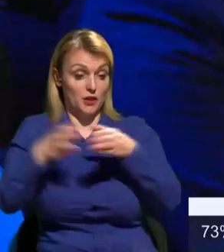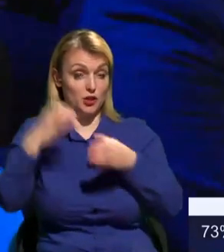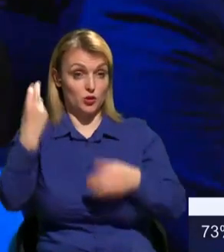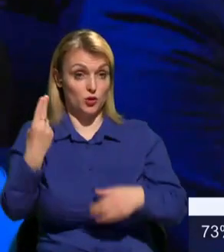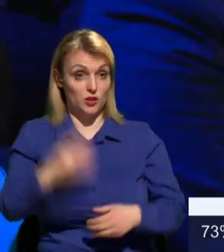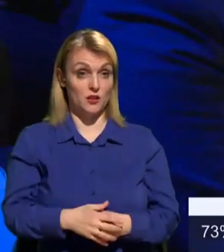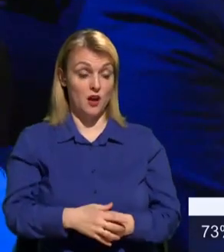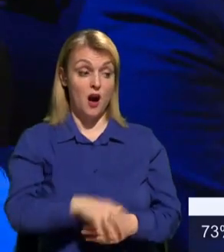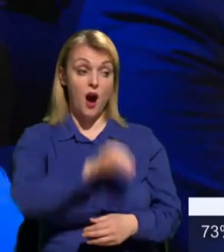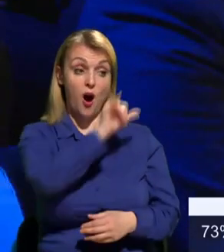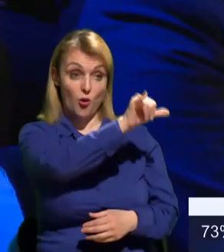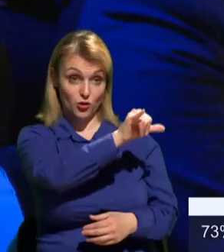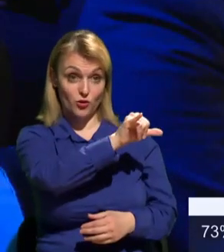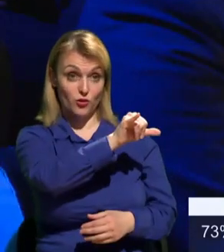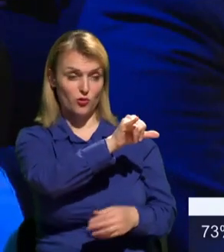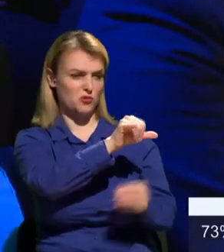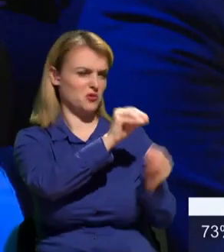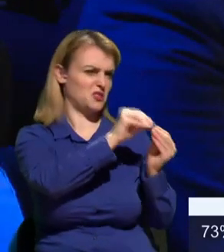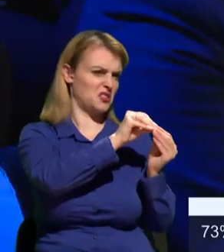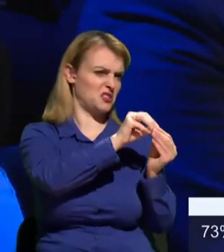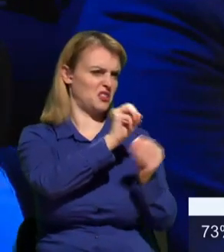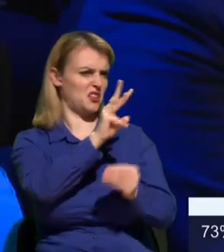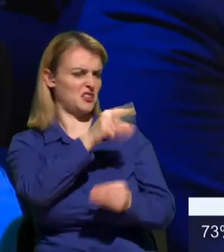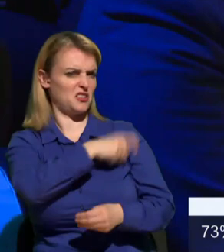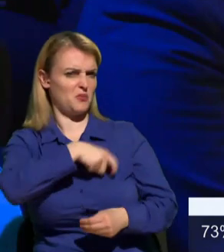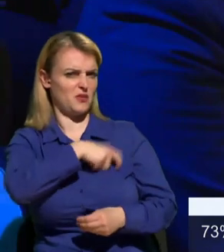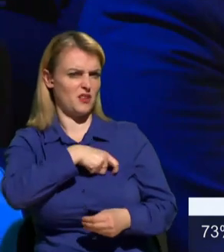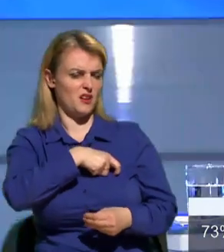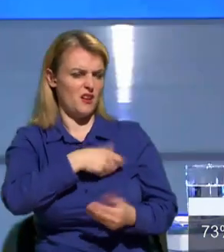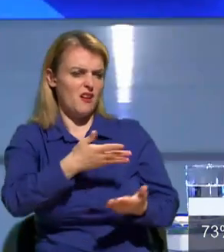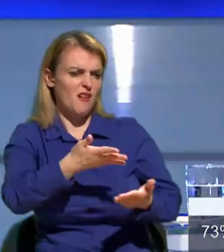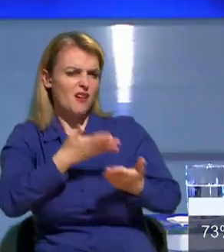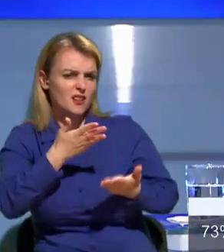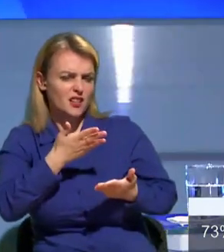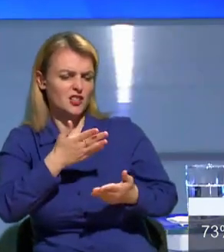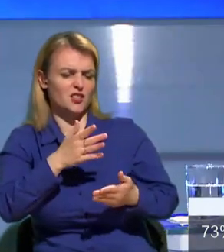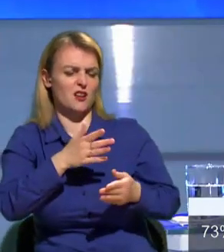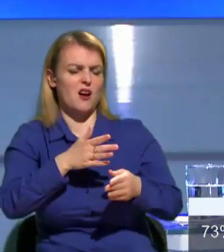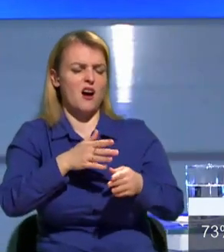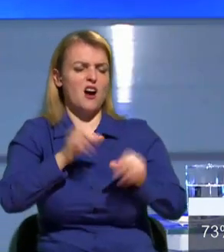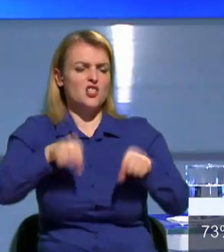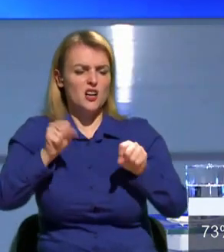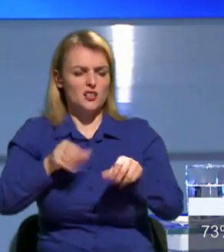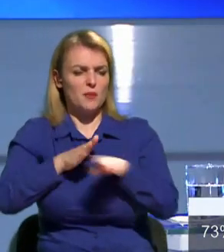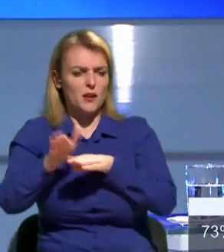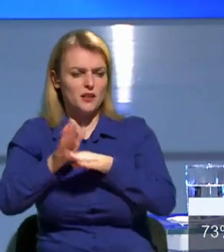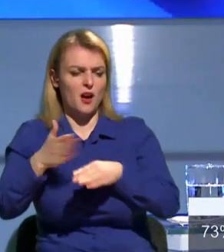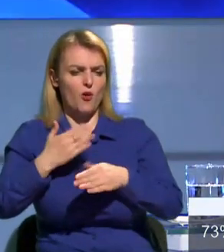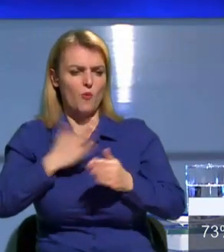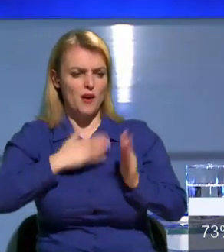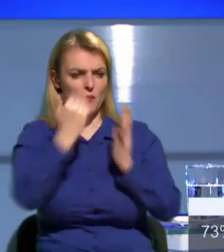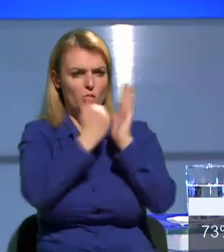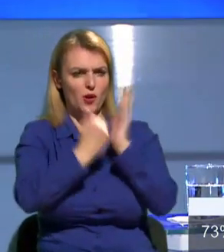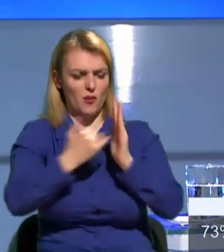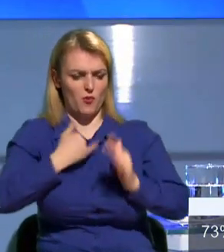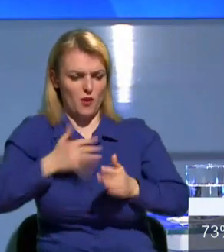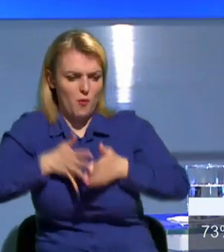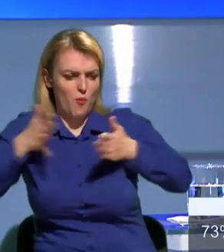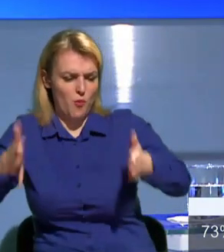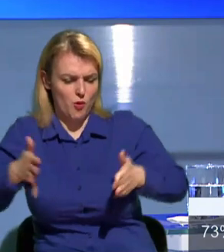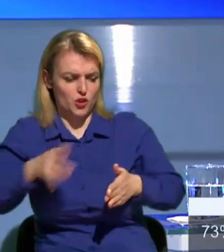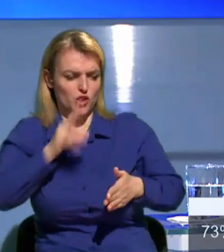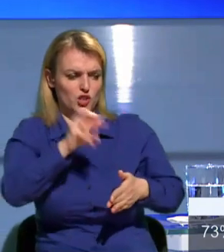meu are doar 10 sau 13 deputați. Evident că șansele de a implementa programul electoral la mine sunt cu mult mai mari. Și eu sunt